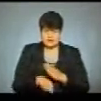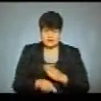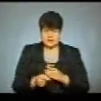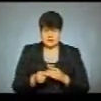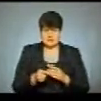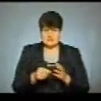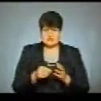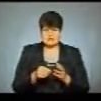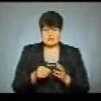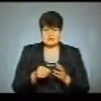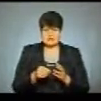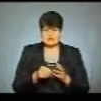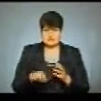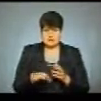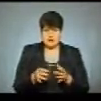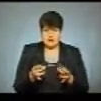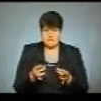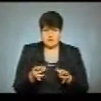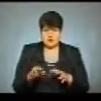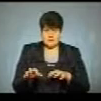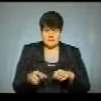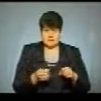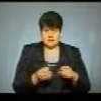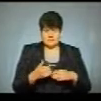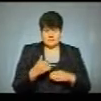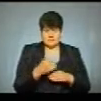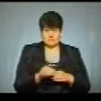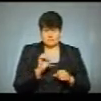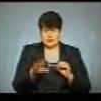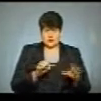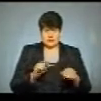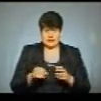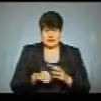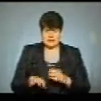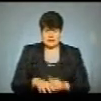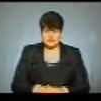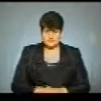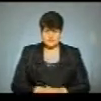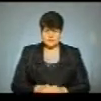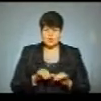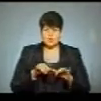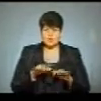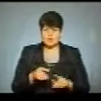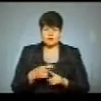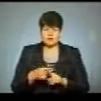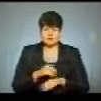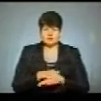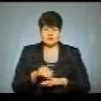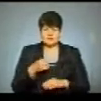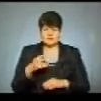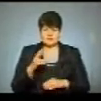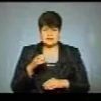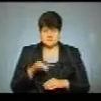земля мокра, розмоклий ґрунт, ми вивозимо на відстані, щоб тут не розкидати землі. Рух на перехресті вулиць 15 квітня